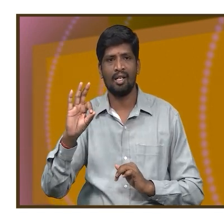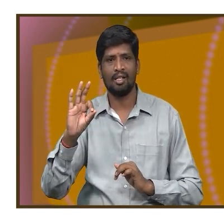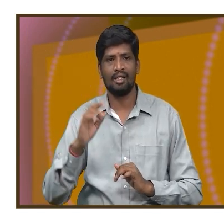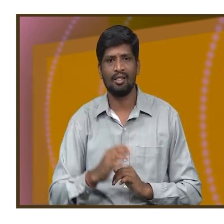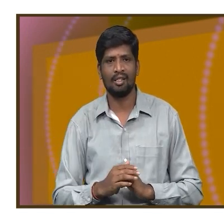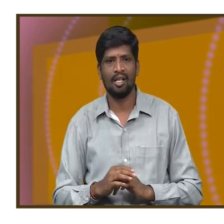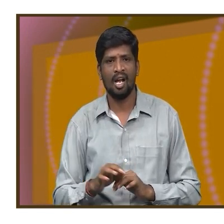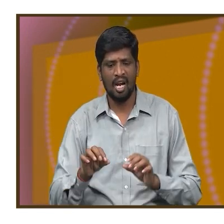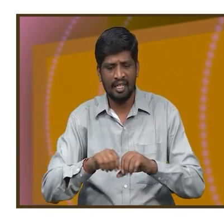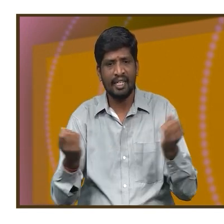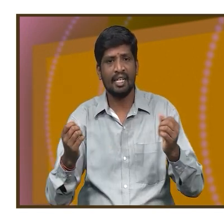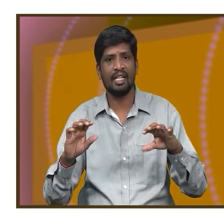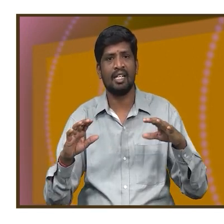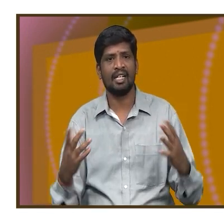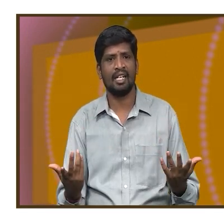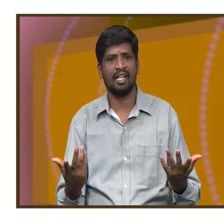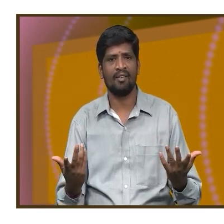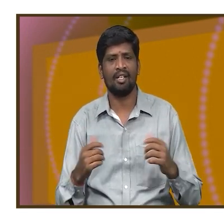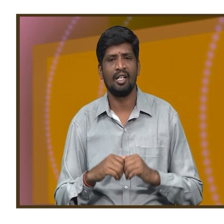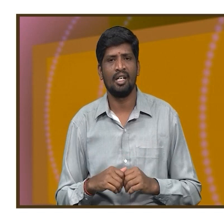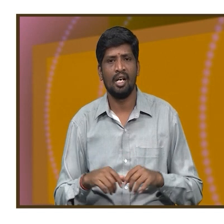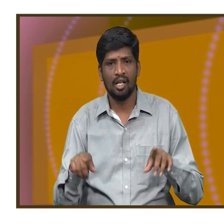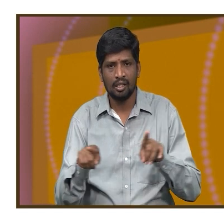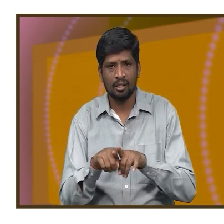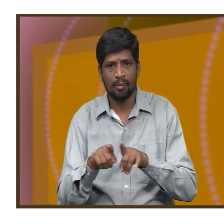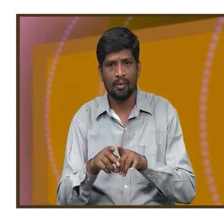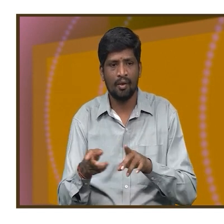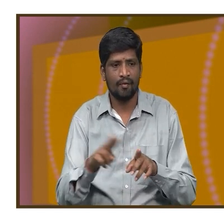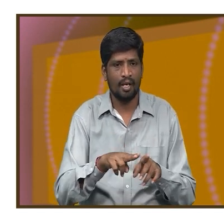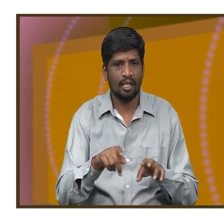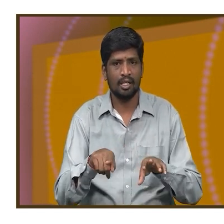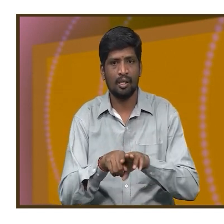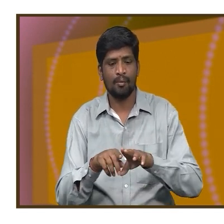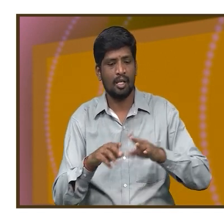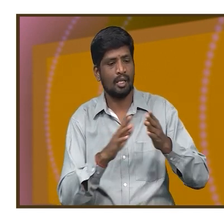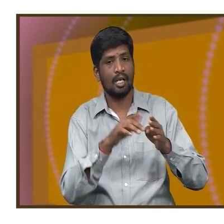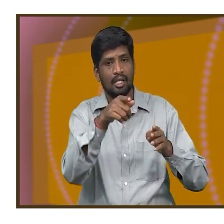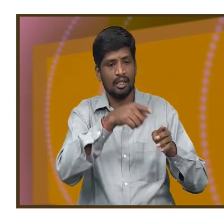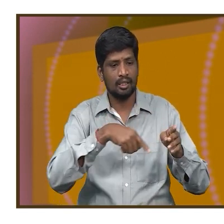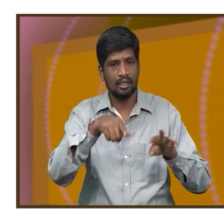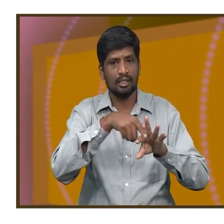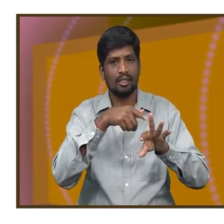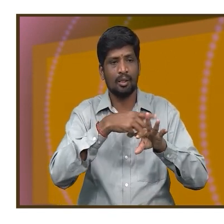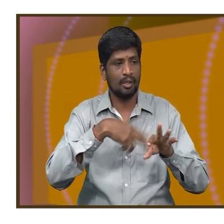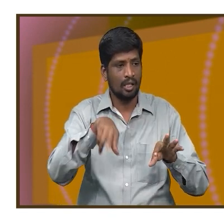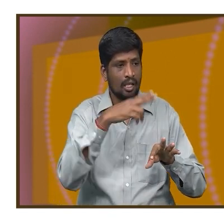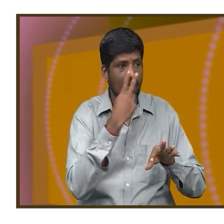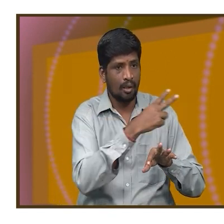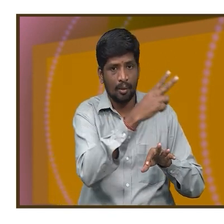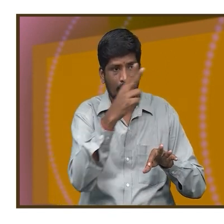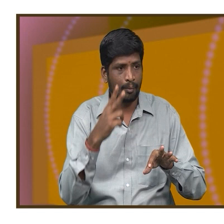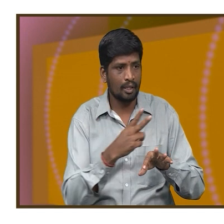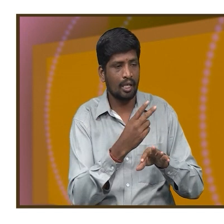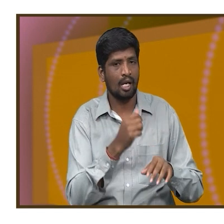ஆர்வத்தோடு இருந்து அடுத்த ஒரு காலனி அதனுடைய இணை காலனியை எடுத்து எங்கே இருக்குது என்று அந்த பையில் தேடுகிறாள். தேடும் பொழுது பையில் இருக்கக்கூடிய பொருட்களை எல்லாம்